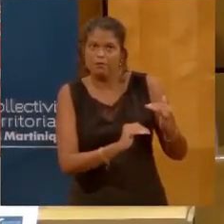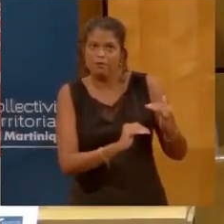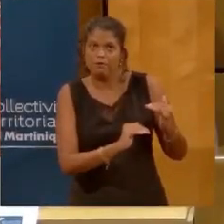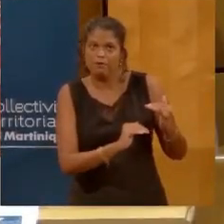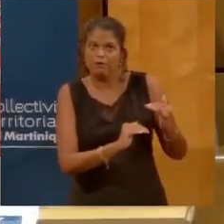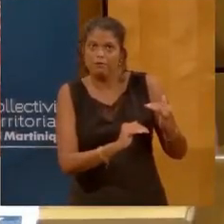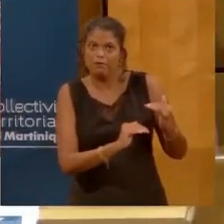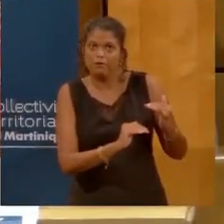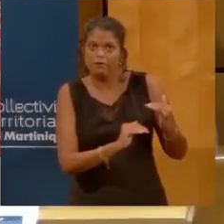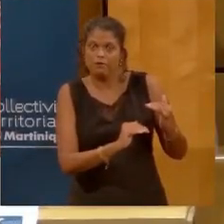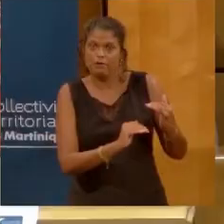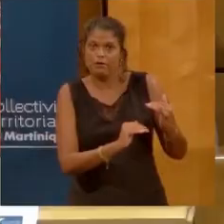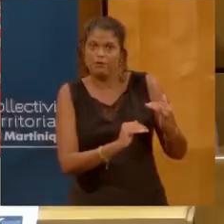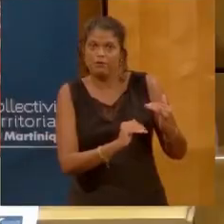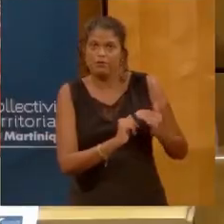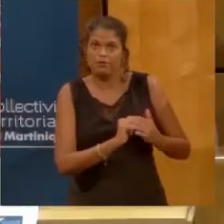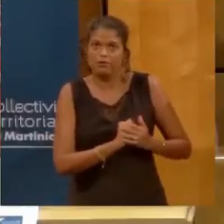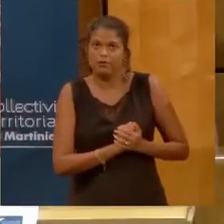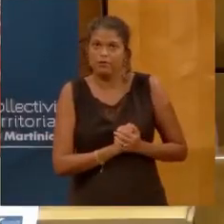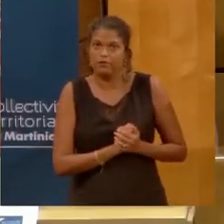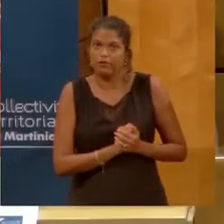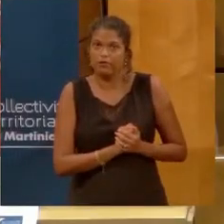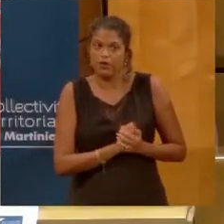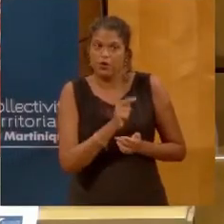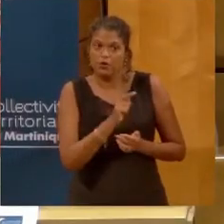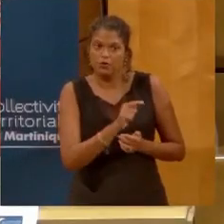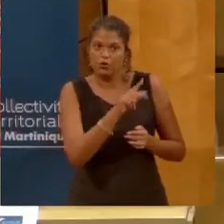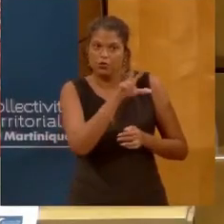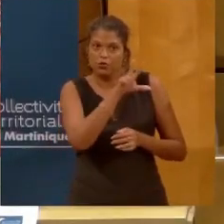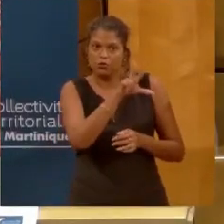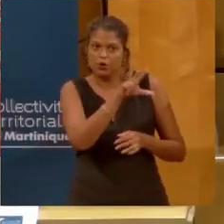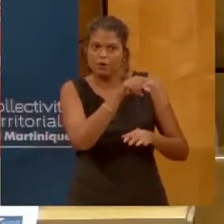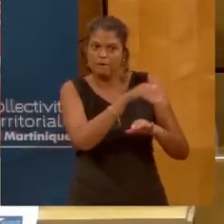que vous portez à 3,8 millions.